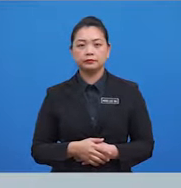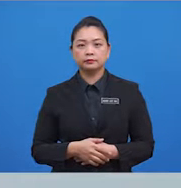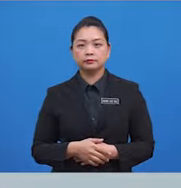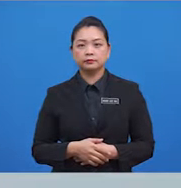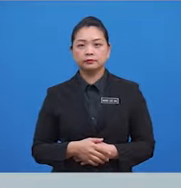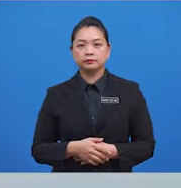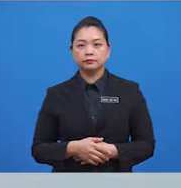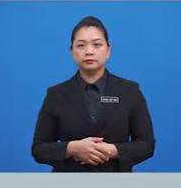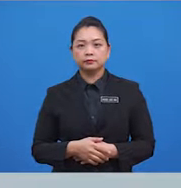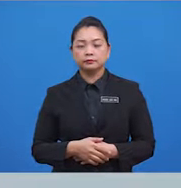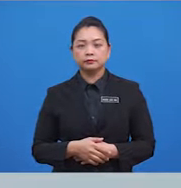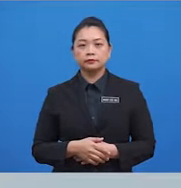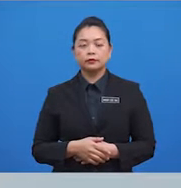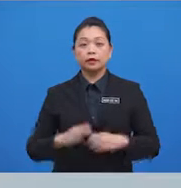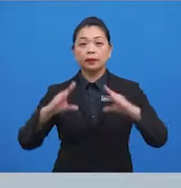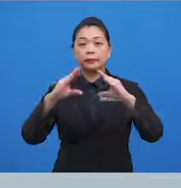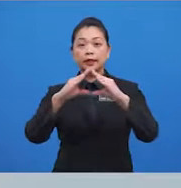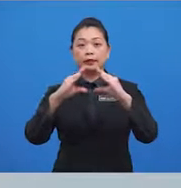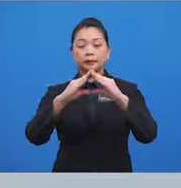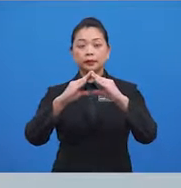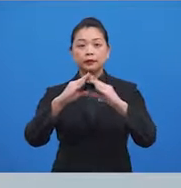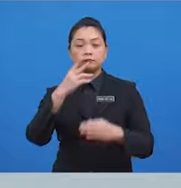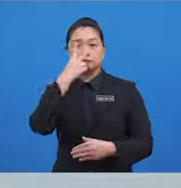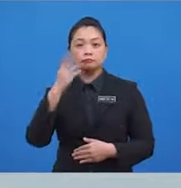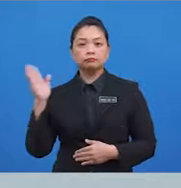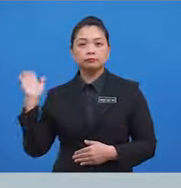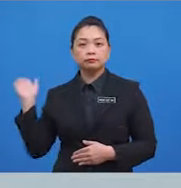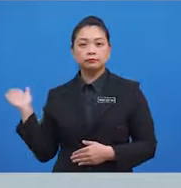Keempat, bentangan bagi piramid.